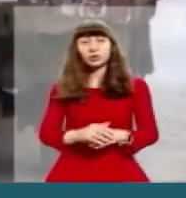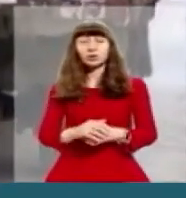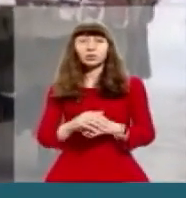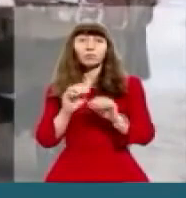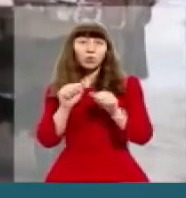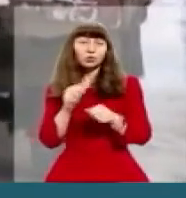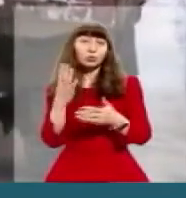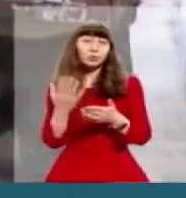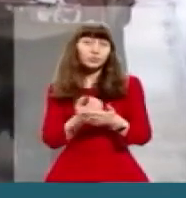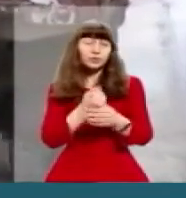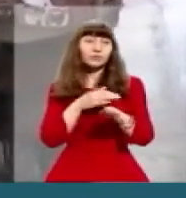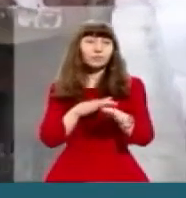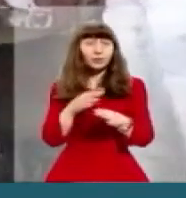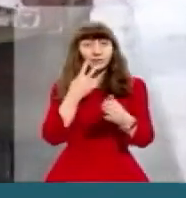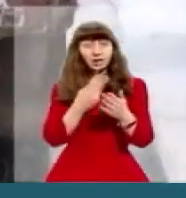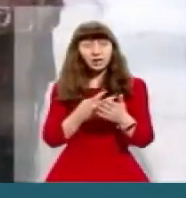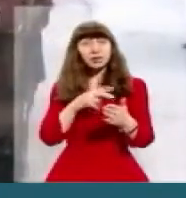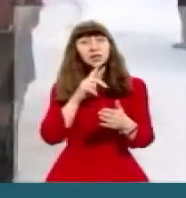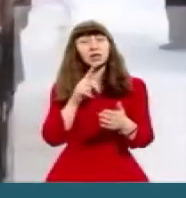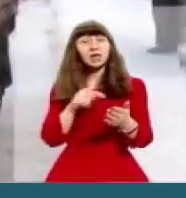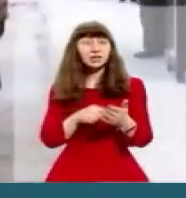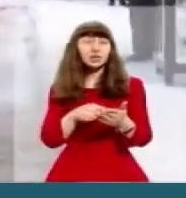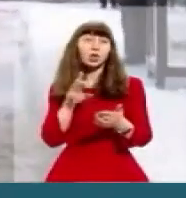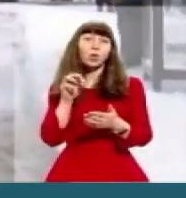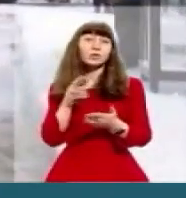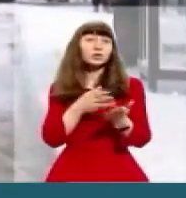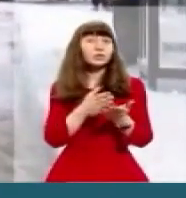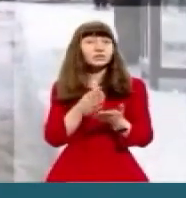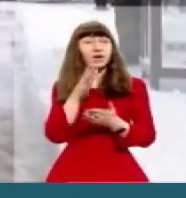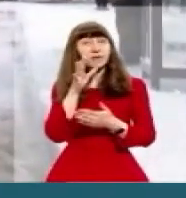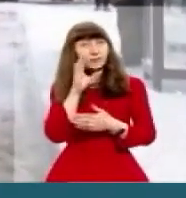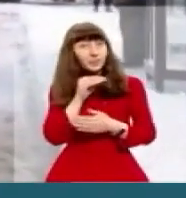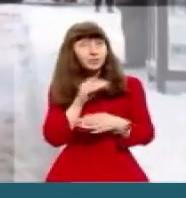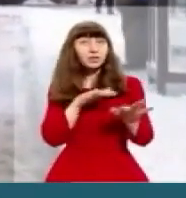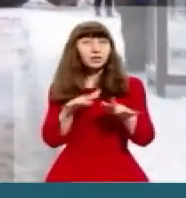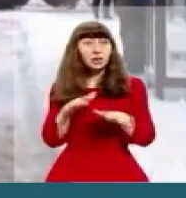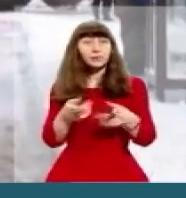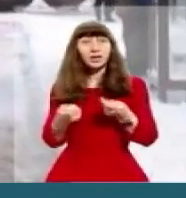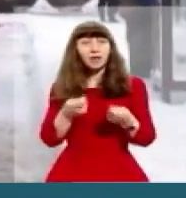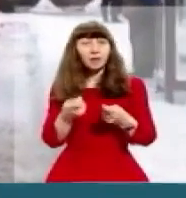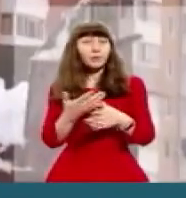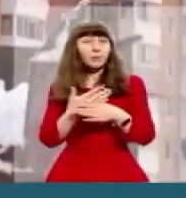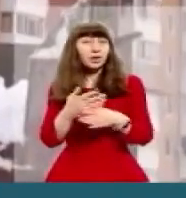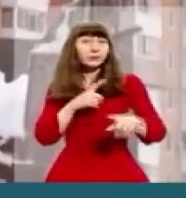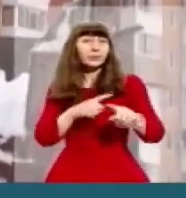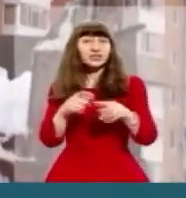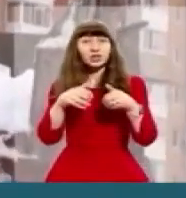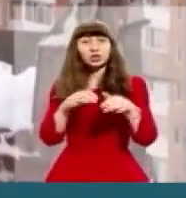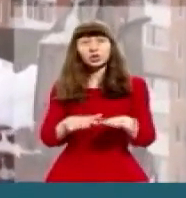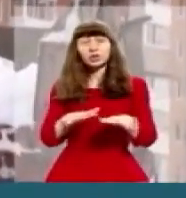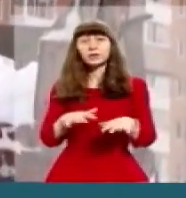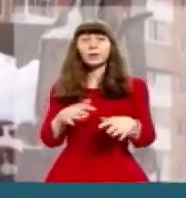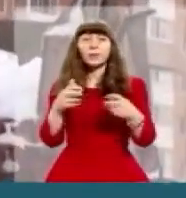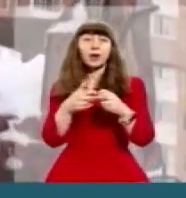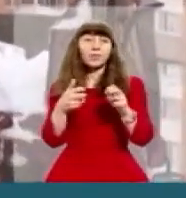успешно справляться. Это на практике показывают городские коммунальные службы. Своевременные действия коммунальных бригад помогают быстро справиться с